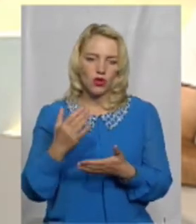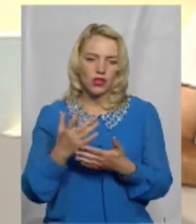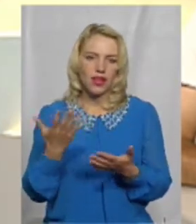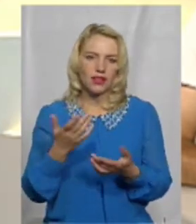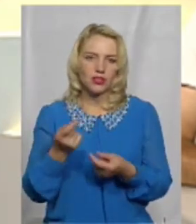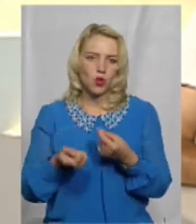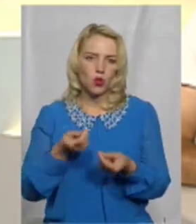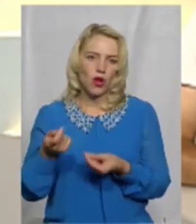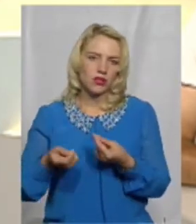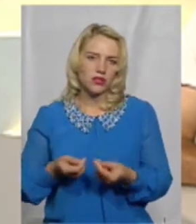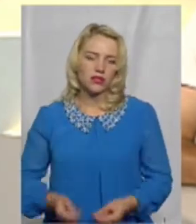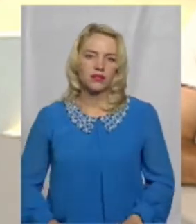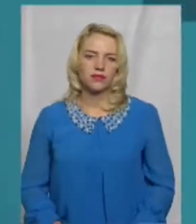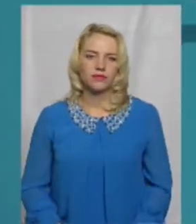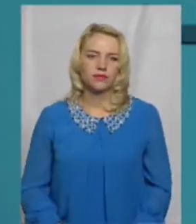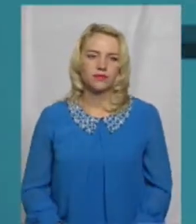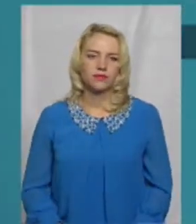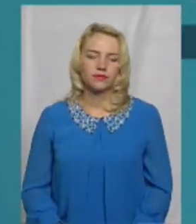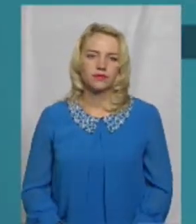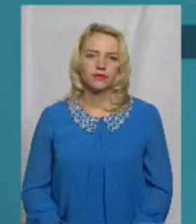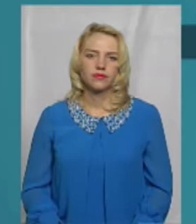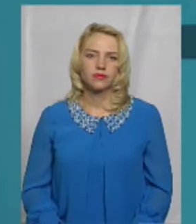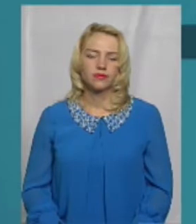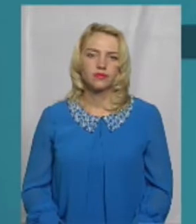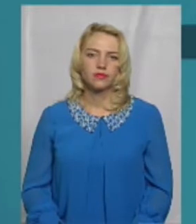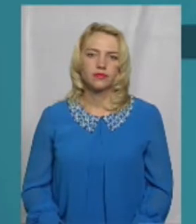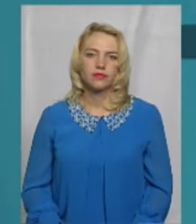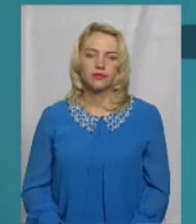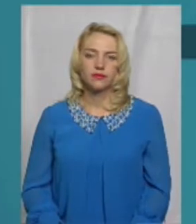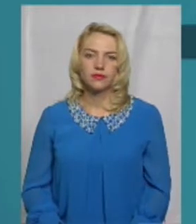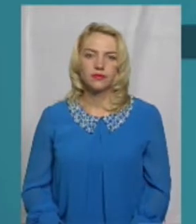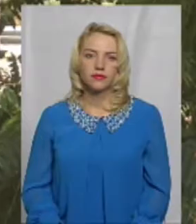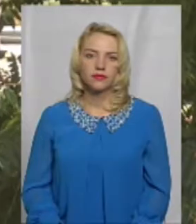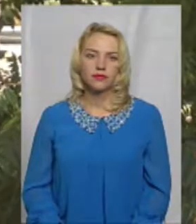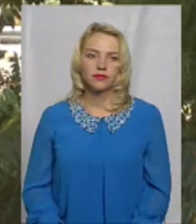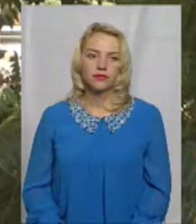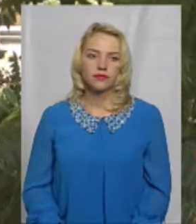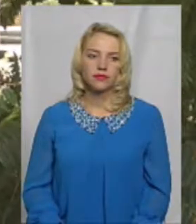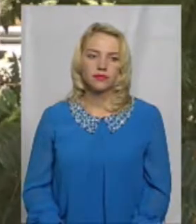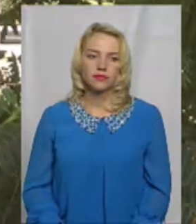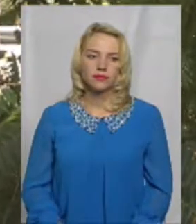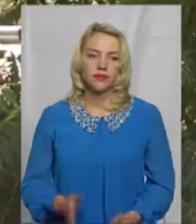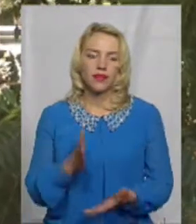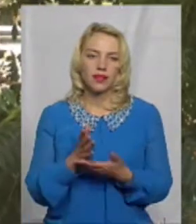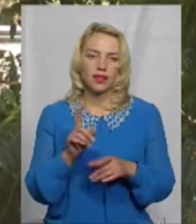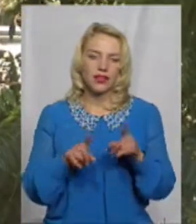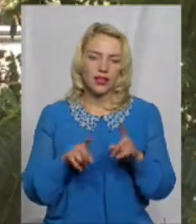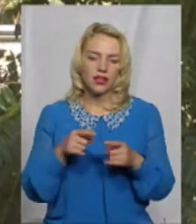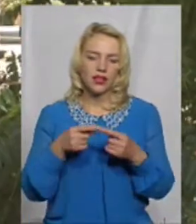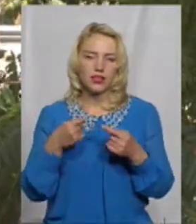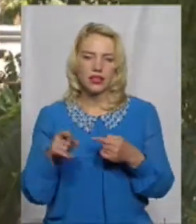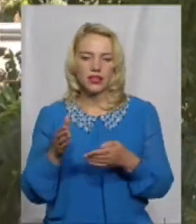детальніше у наступному коментарі. Є деякі різниці